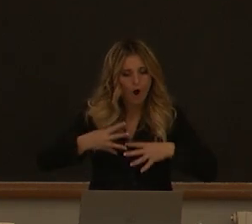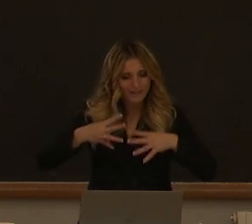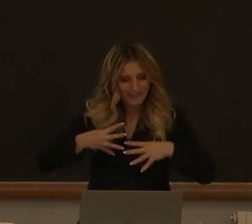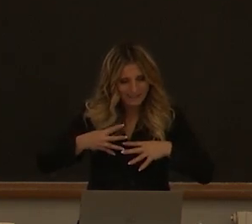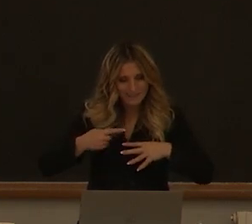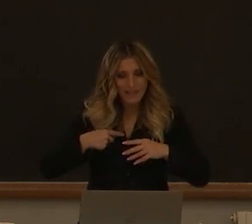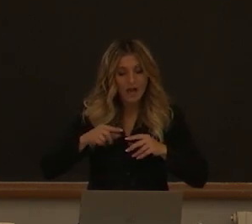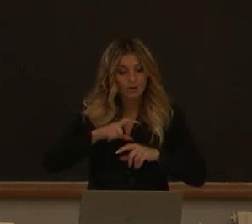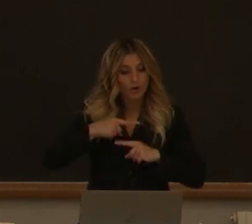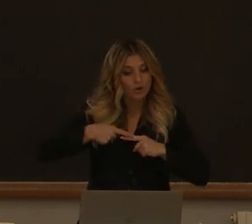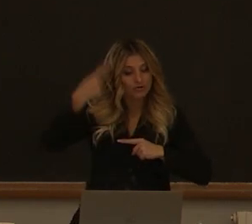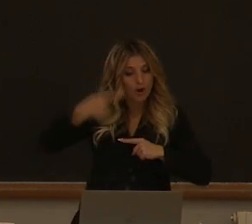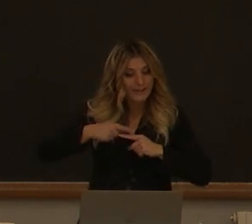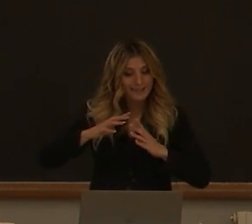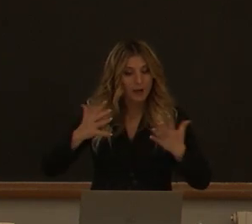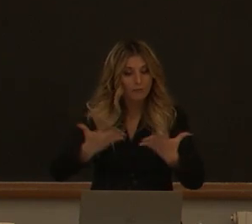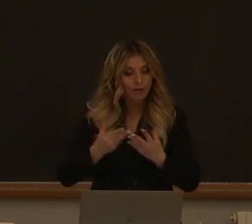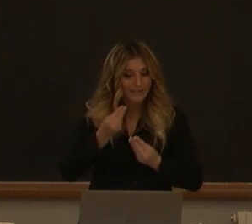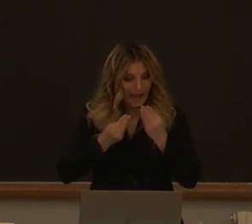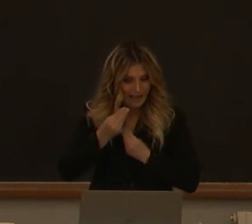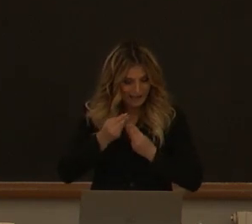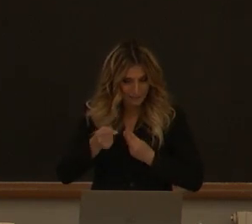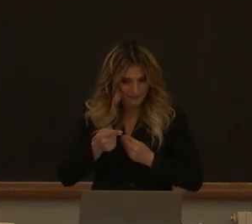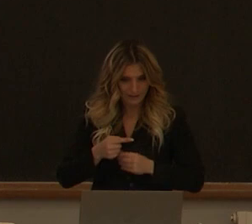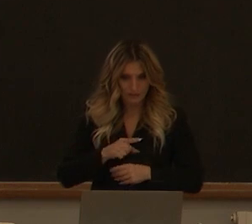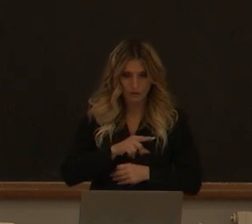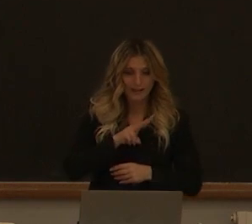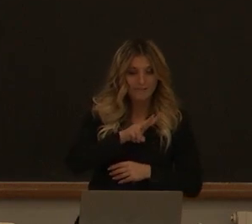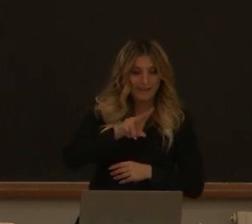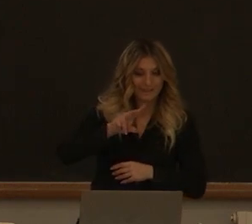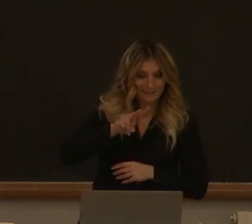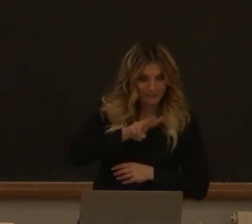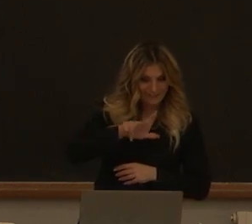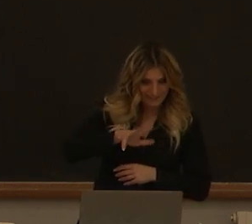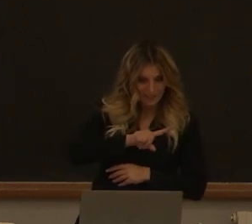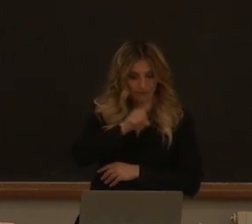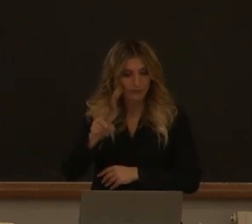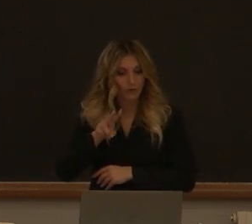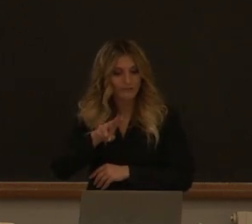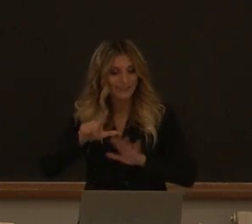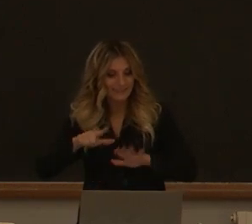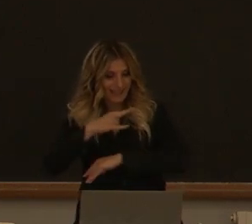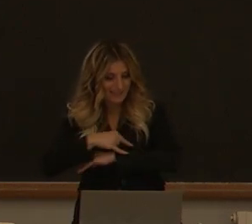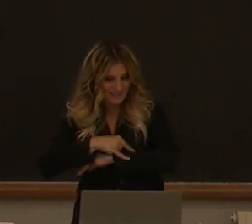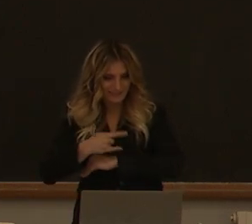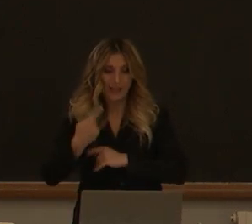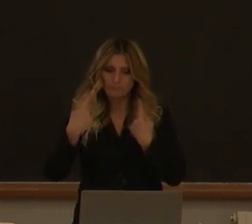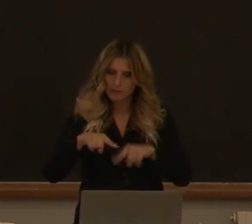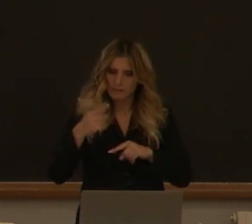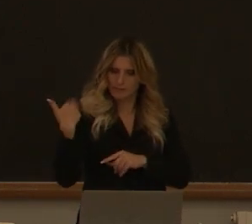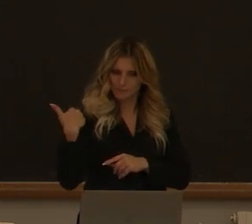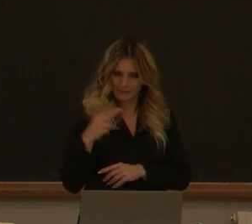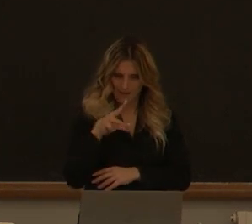insieme la Giornata Mondiale dell'Alimentazione dal 23 al 27 settembre su questi temi di cui ho parlato prima